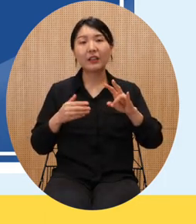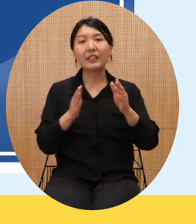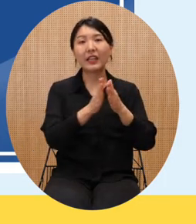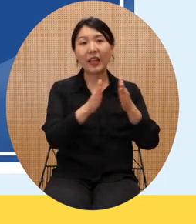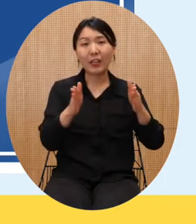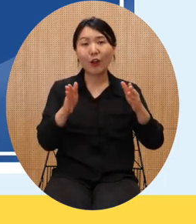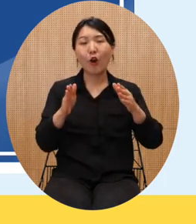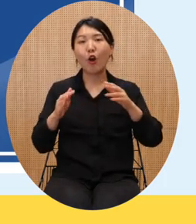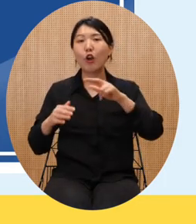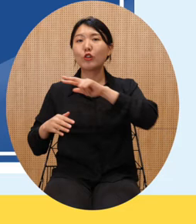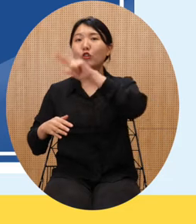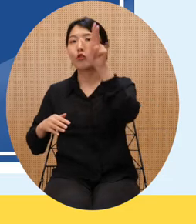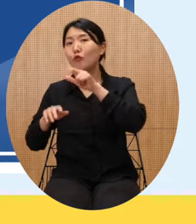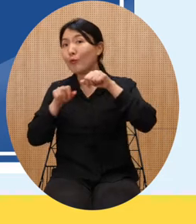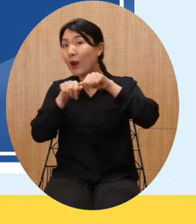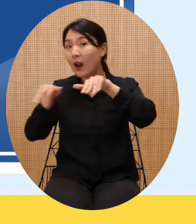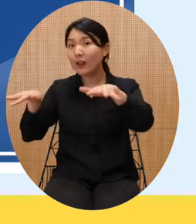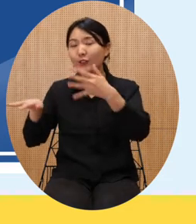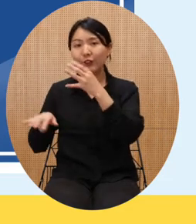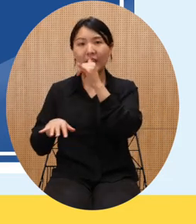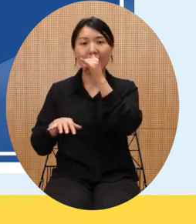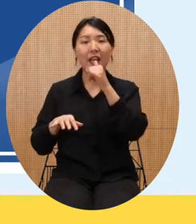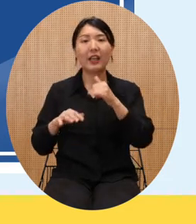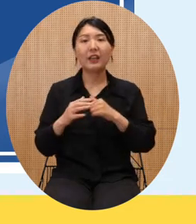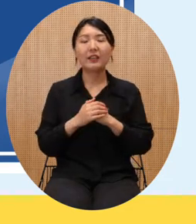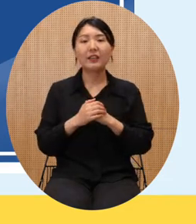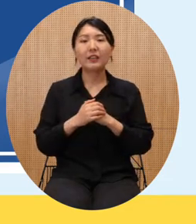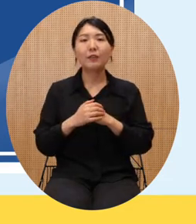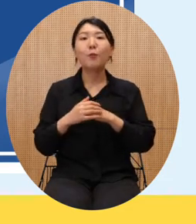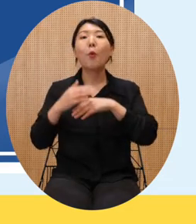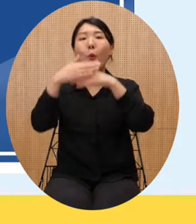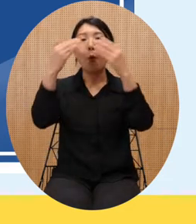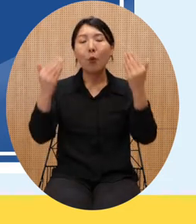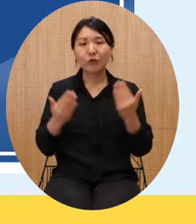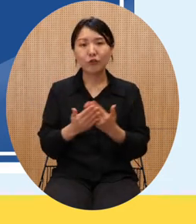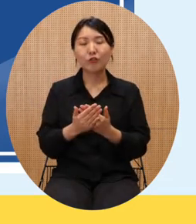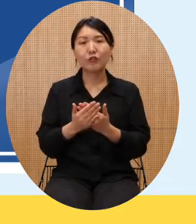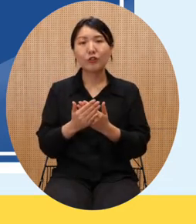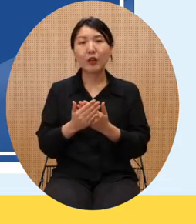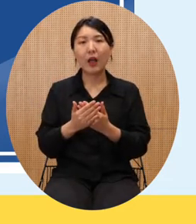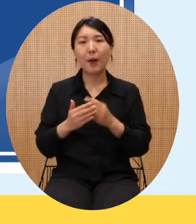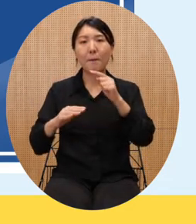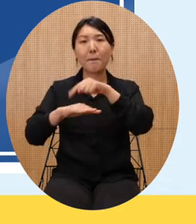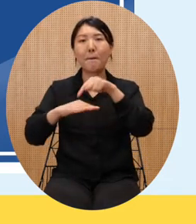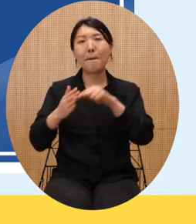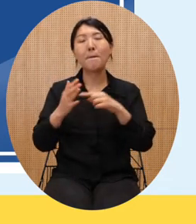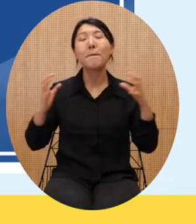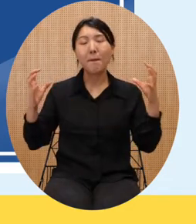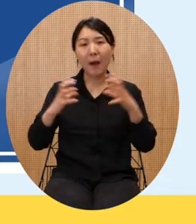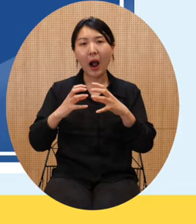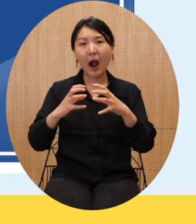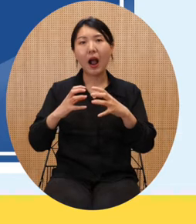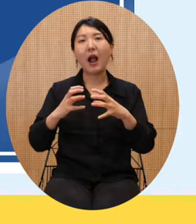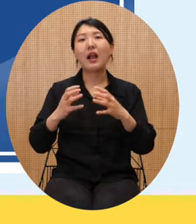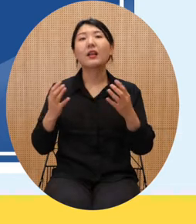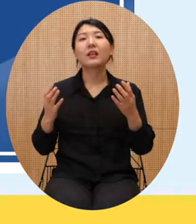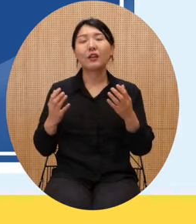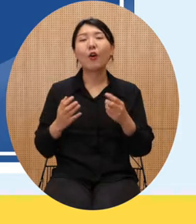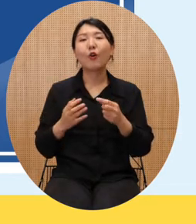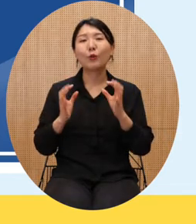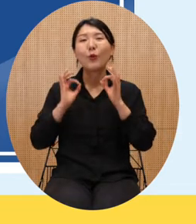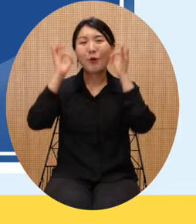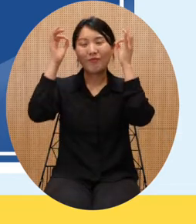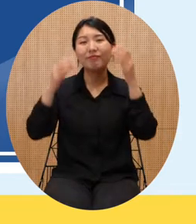불씨가 전국적으로 퍼져나가기 하기 위해서 우리 모두가 마음을 조금 더 모으는 그런